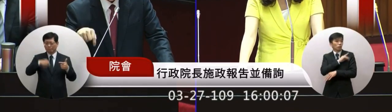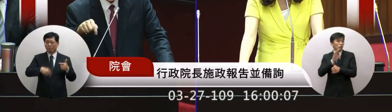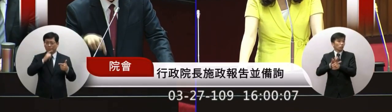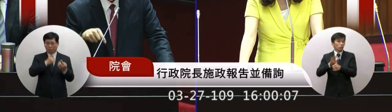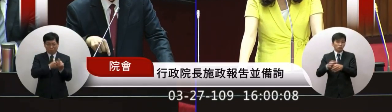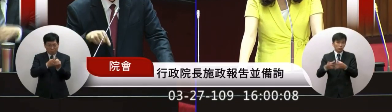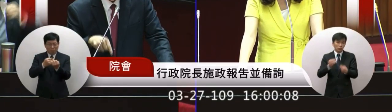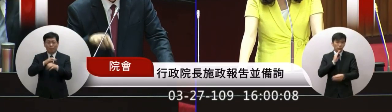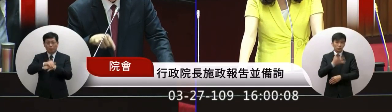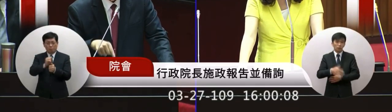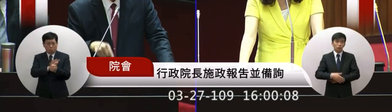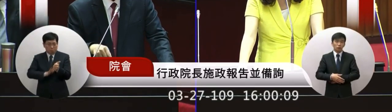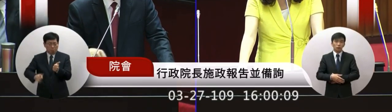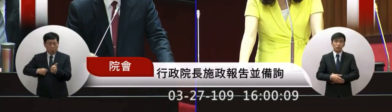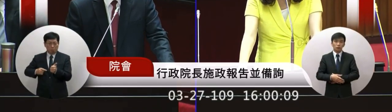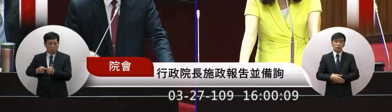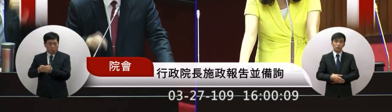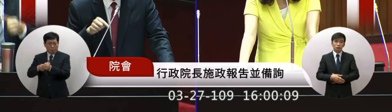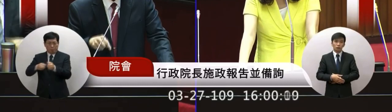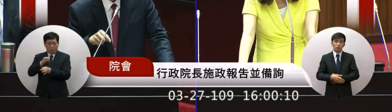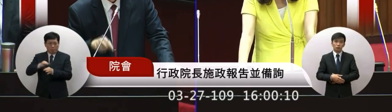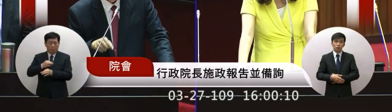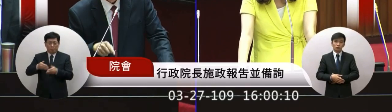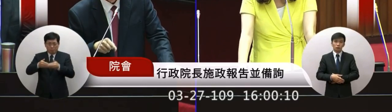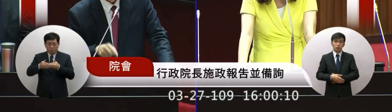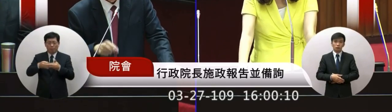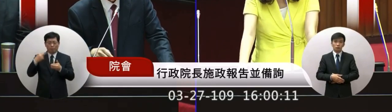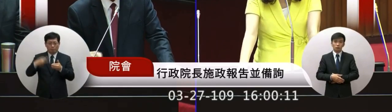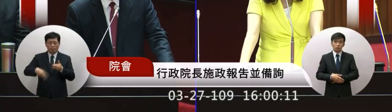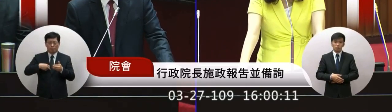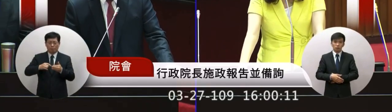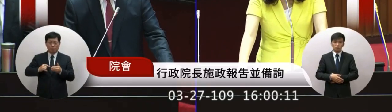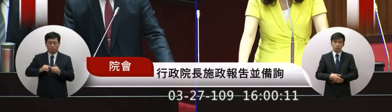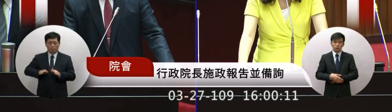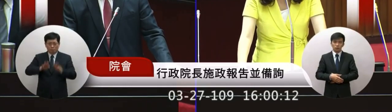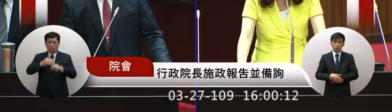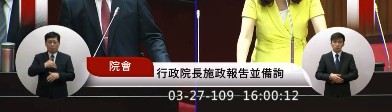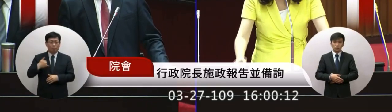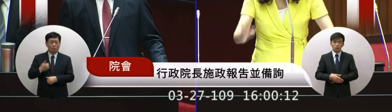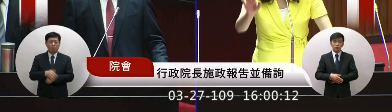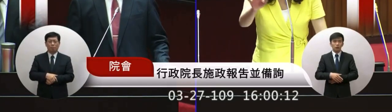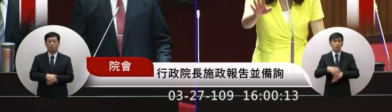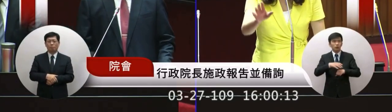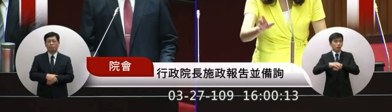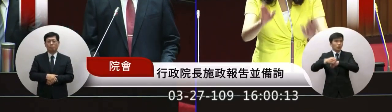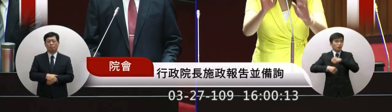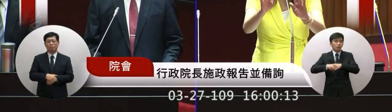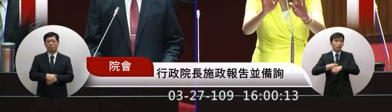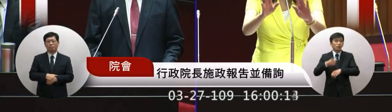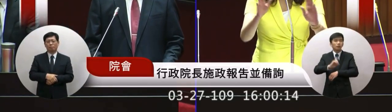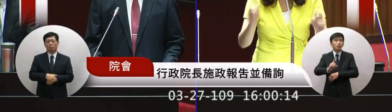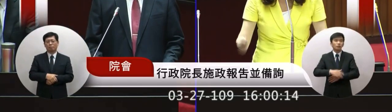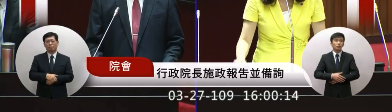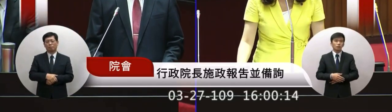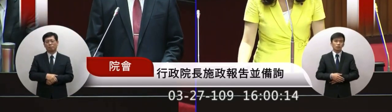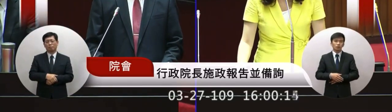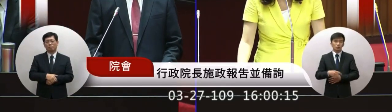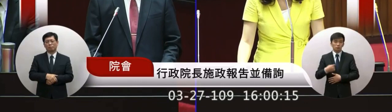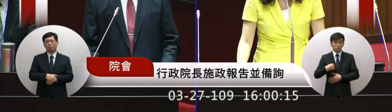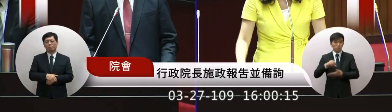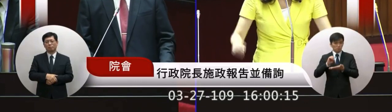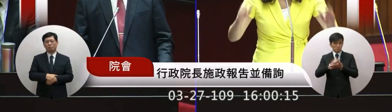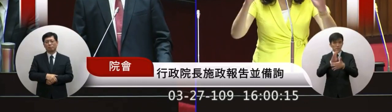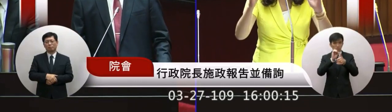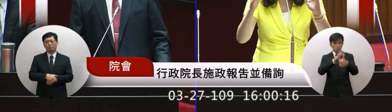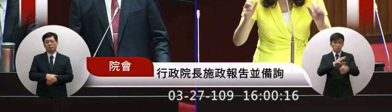啊、都会带动我们的内需，啊，带动经济的动能哦。 怎样要让带动？不是院长，我要跟你报告